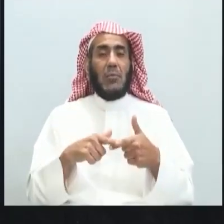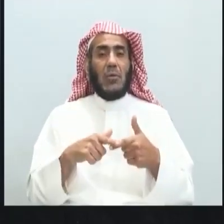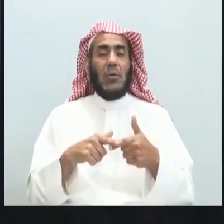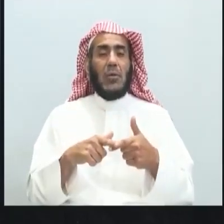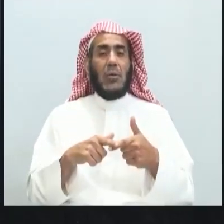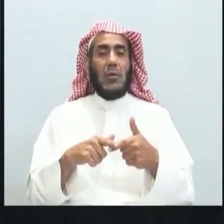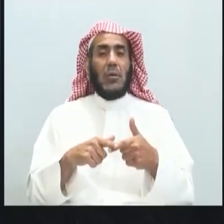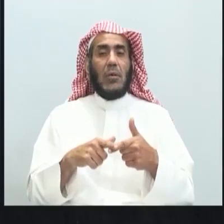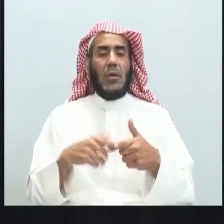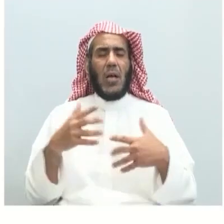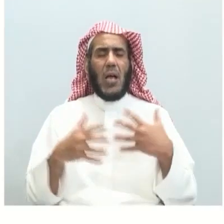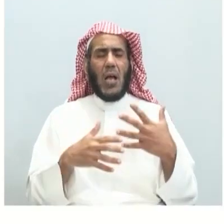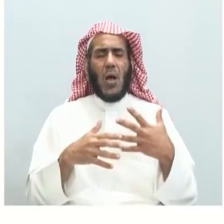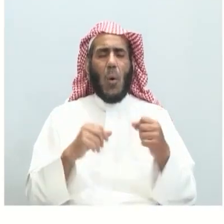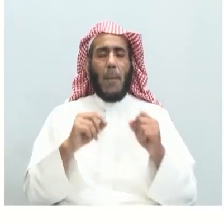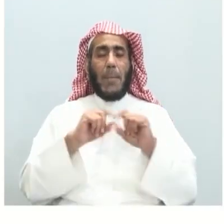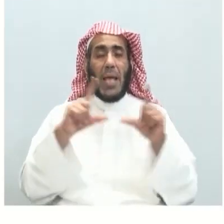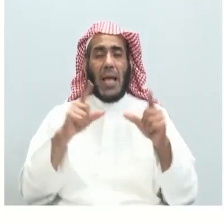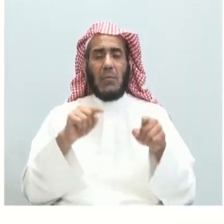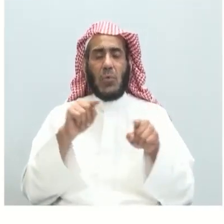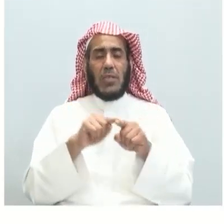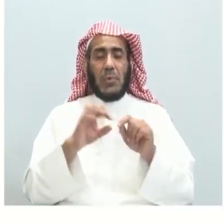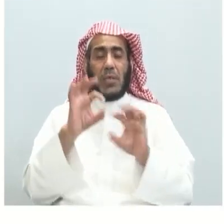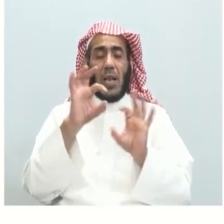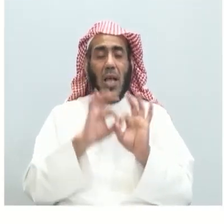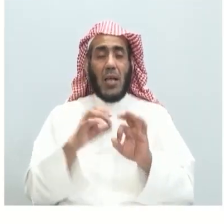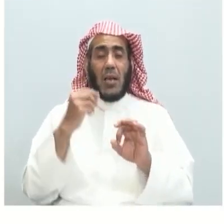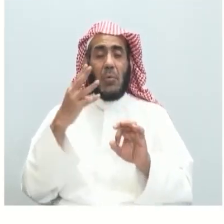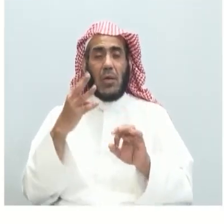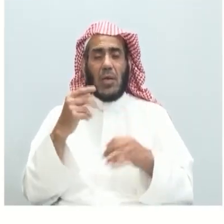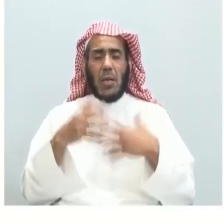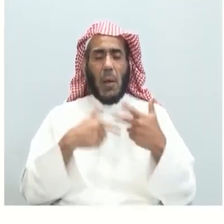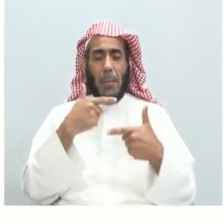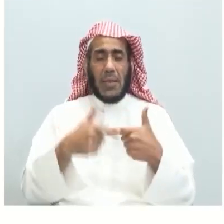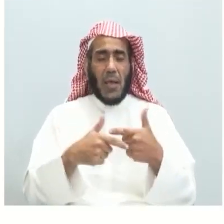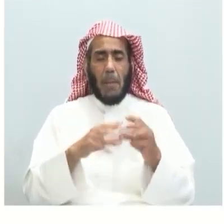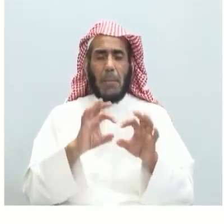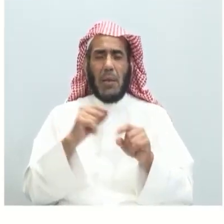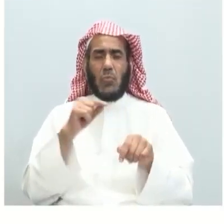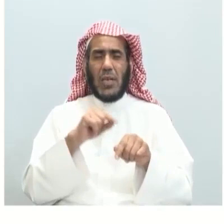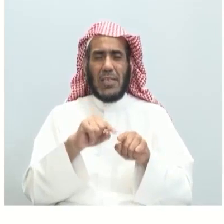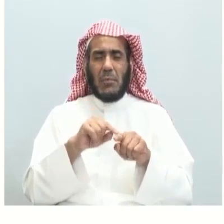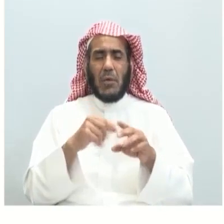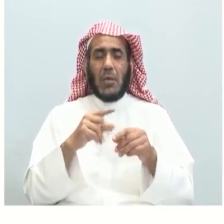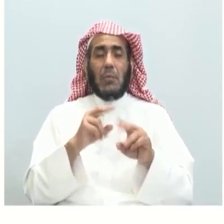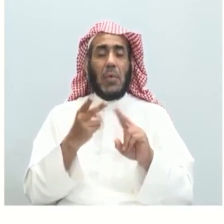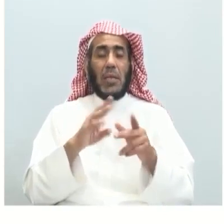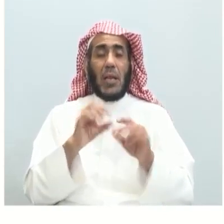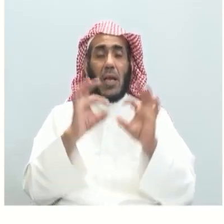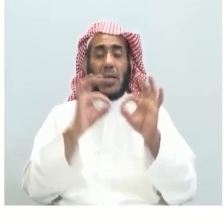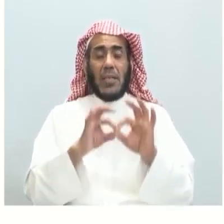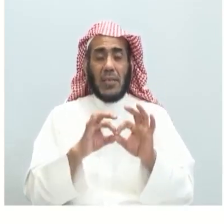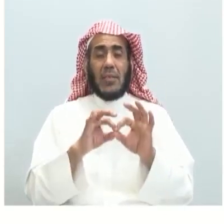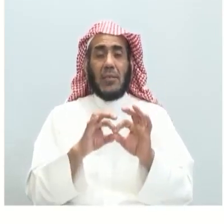وهو حاول بيان مناسبه الايه الرابعه لما بعدها ما المناسبه بين الايتين